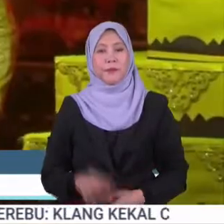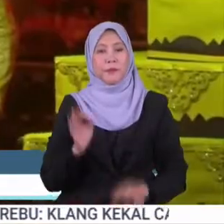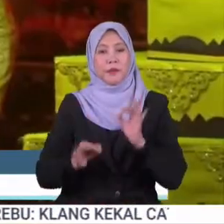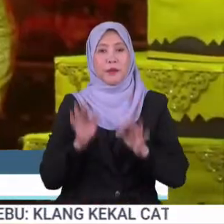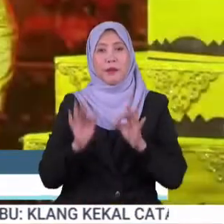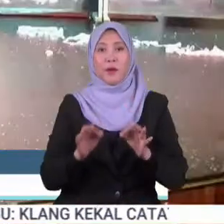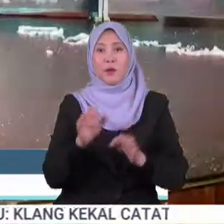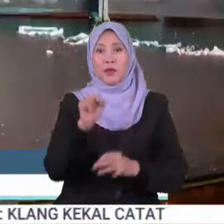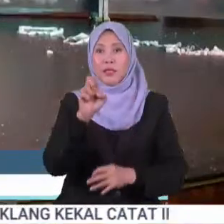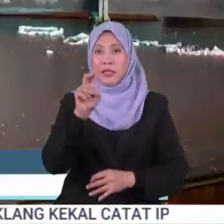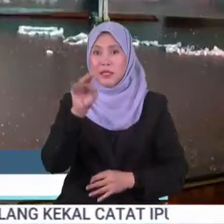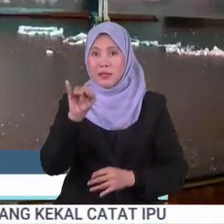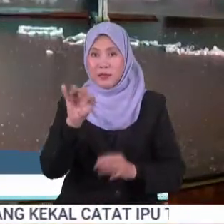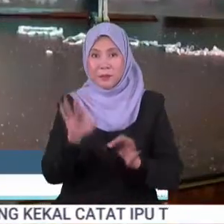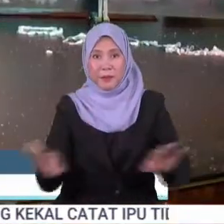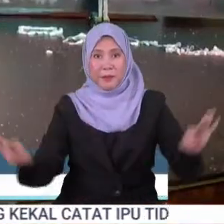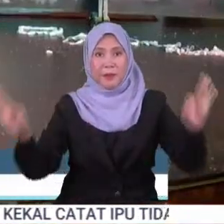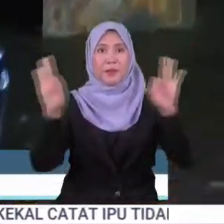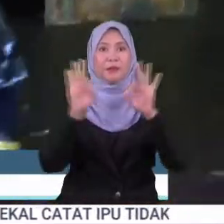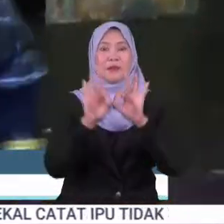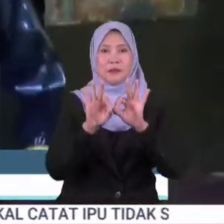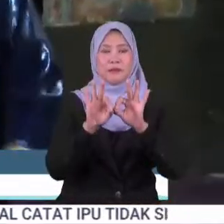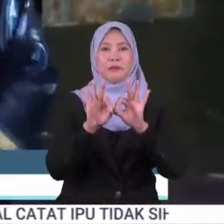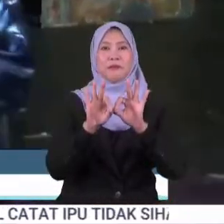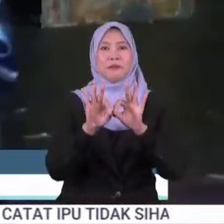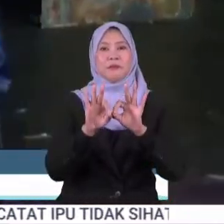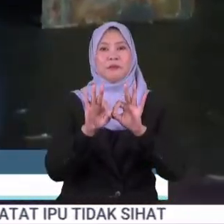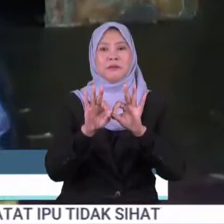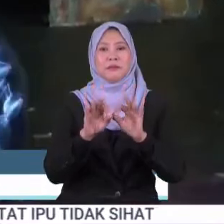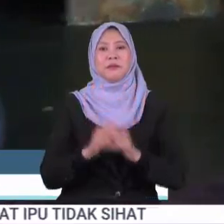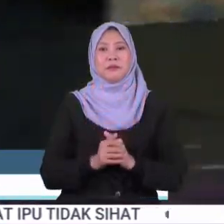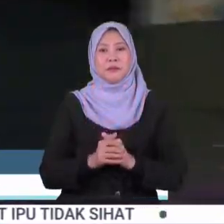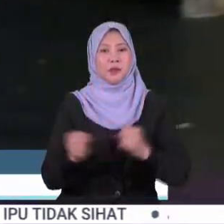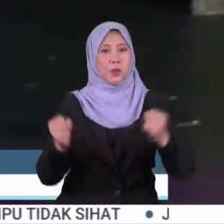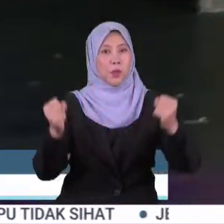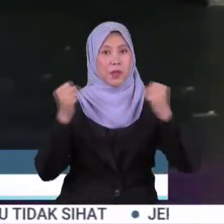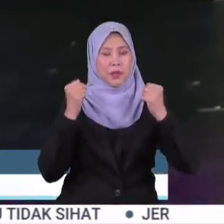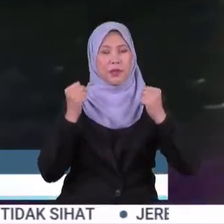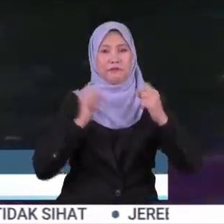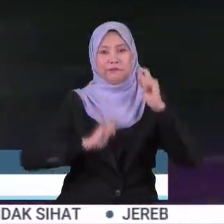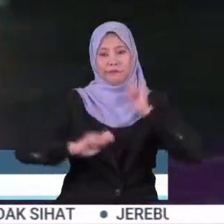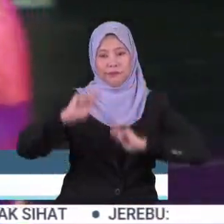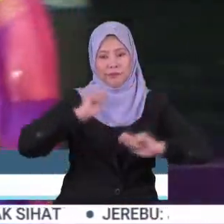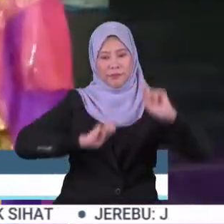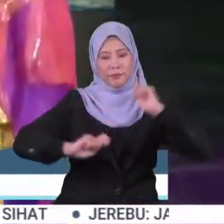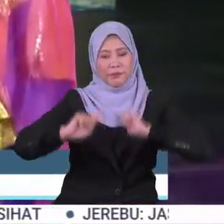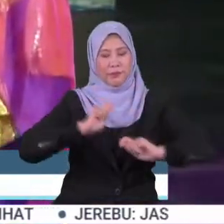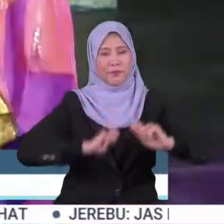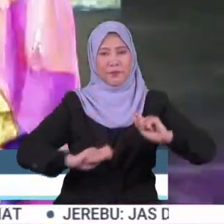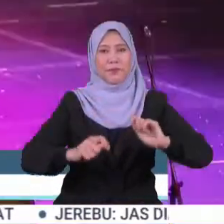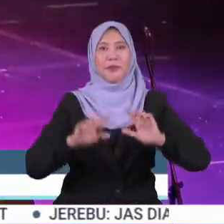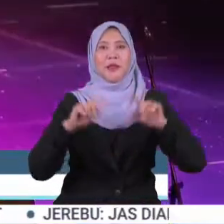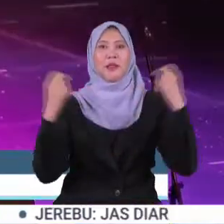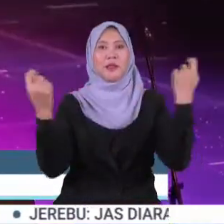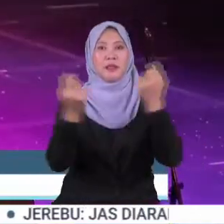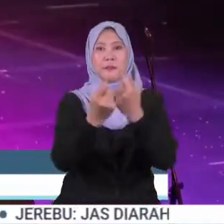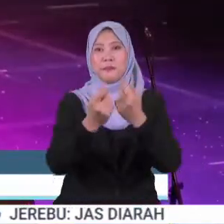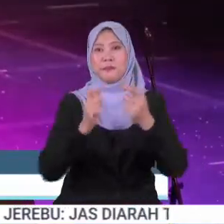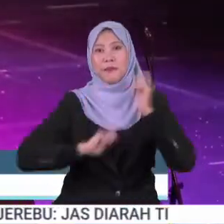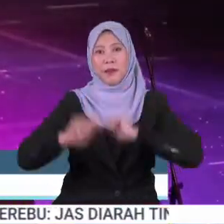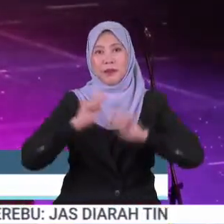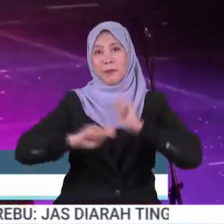Jika seni dikatakan penting, teater itu tonggaknya. Kekuatan seni teater itu diterjemahkan pasukan teater